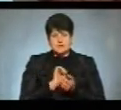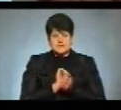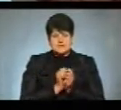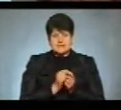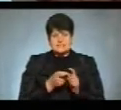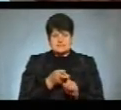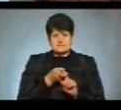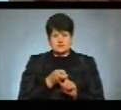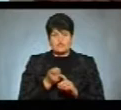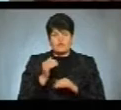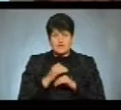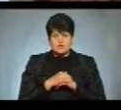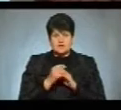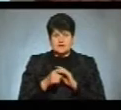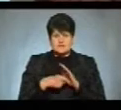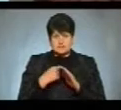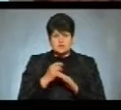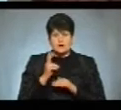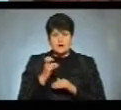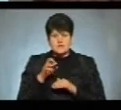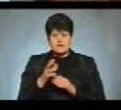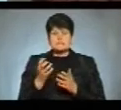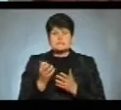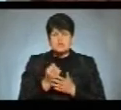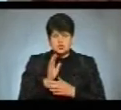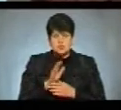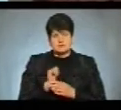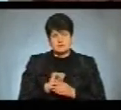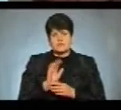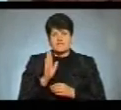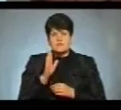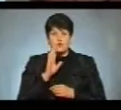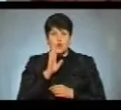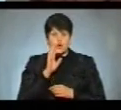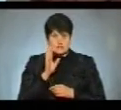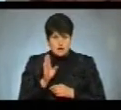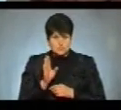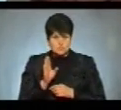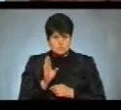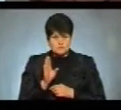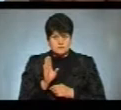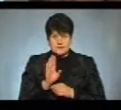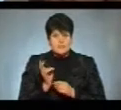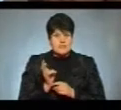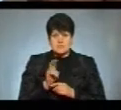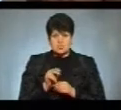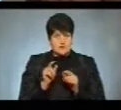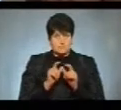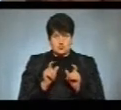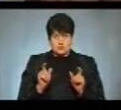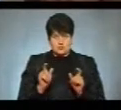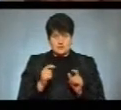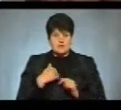зв'язок. Ввечері я дізналася, що Катя знайшлася. Вівторок зранку вона не прийшла до школи, і